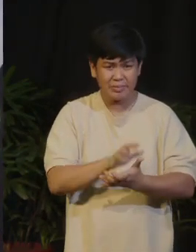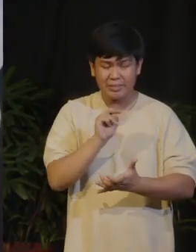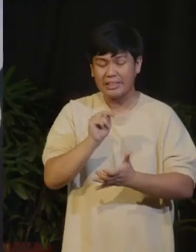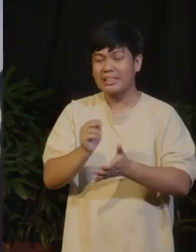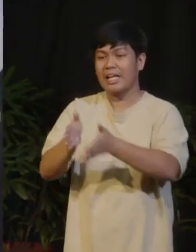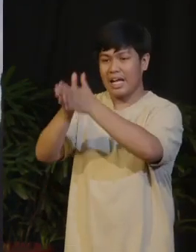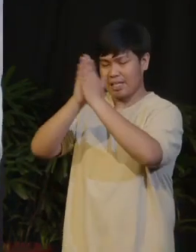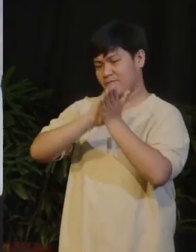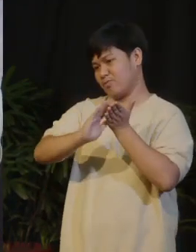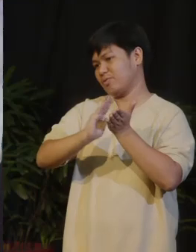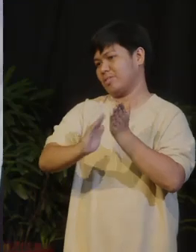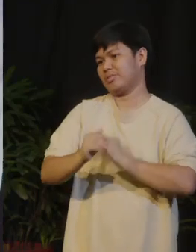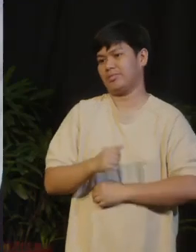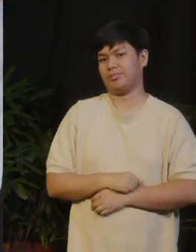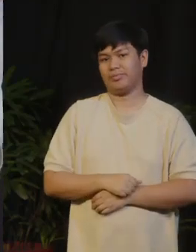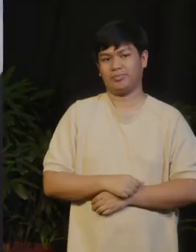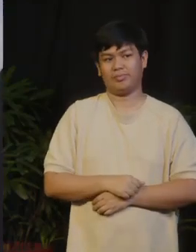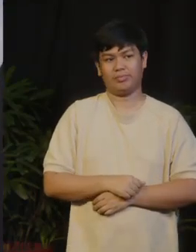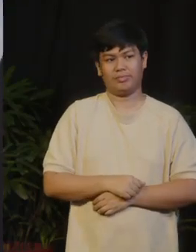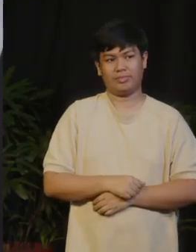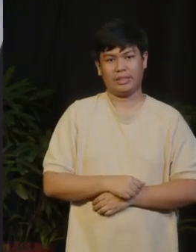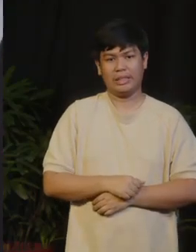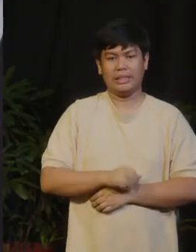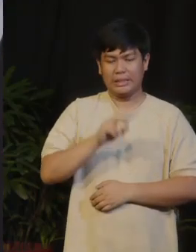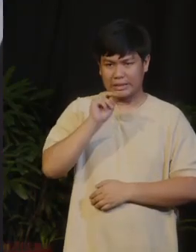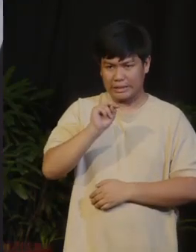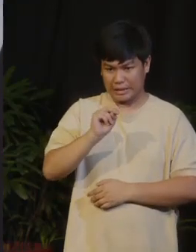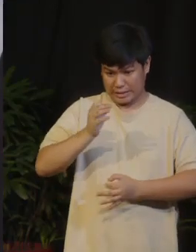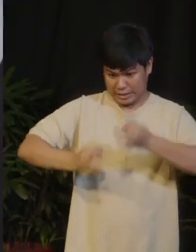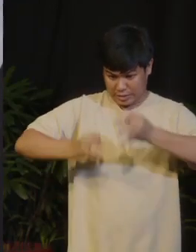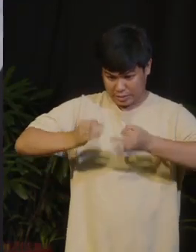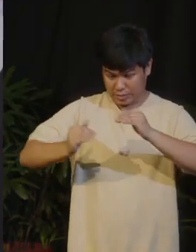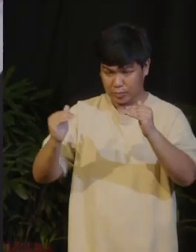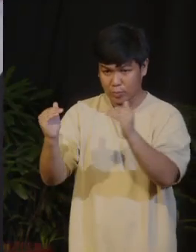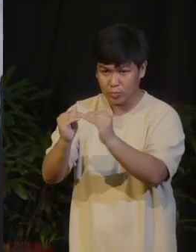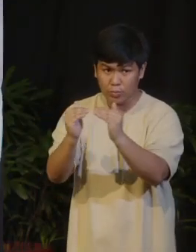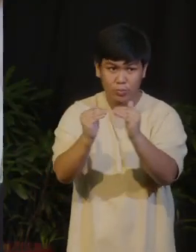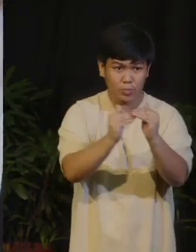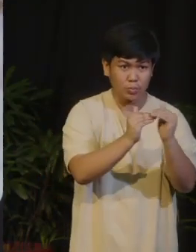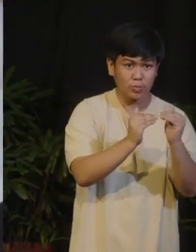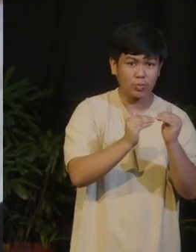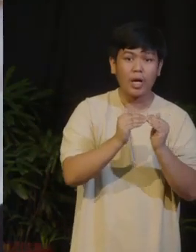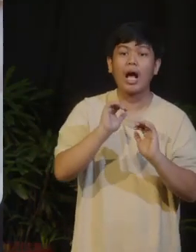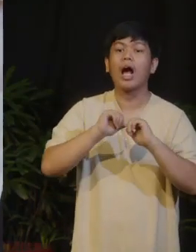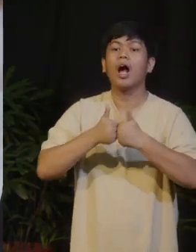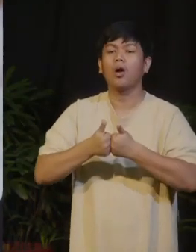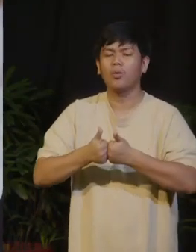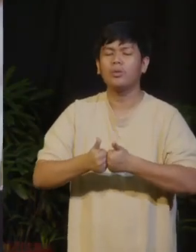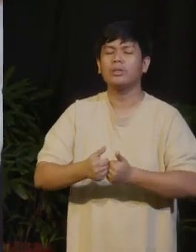maging hindi patas na gabay sa mga taong kanilang huhubugin na maging tunay na